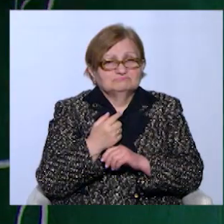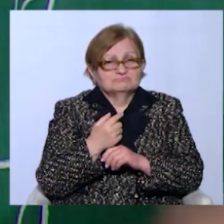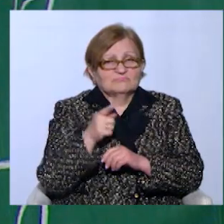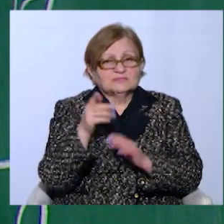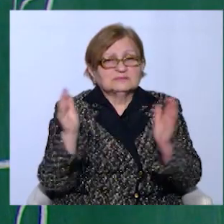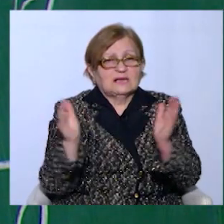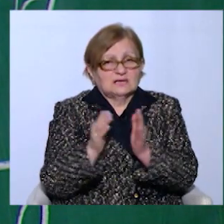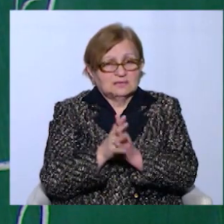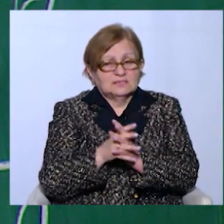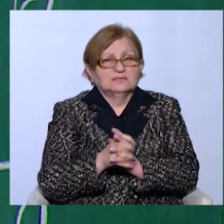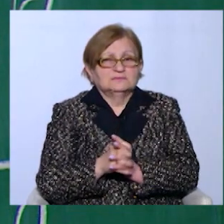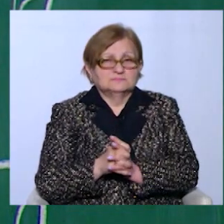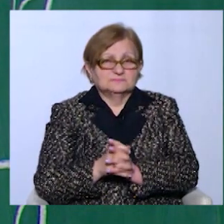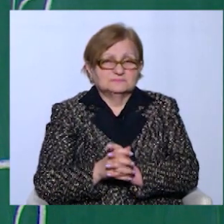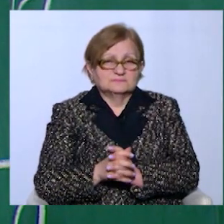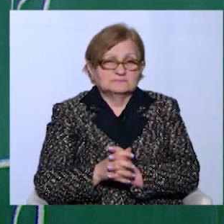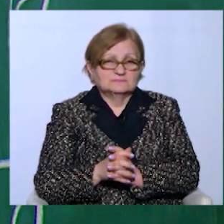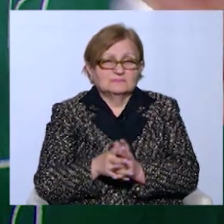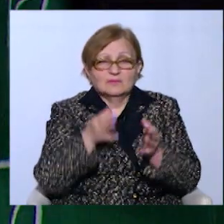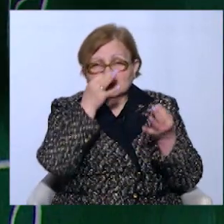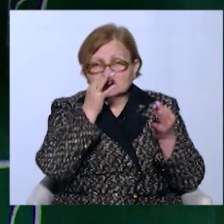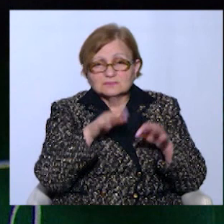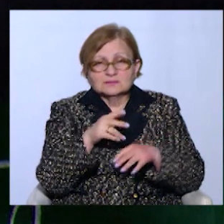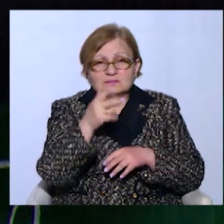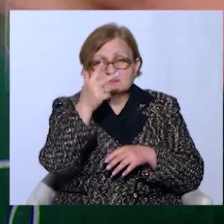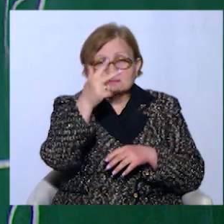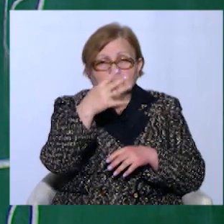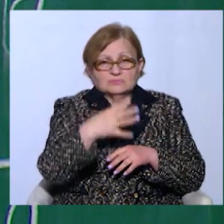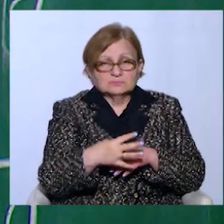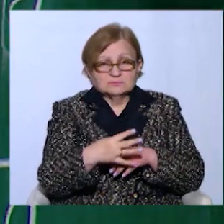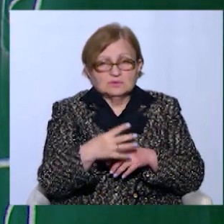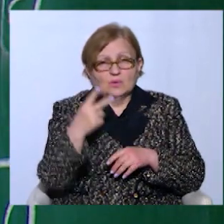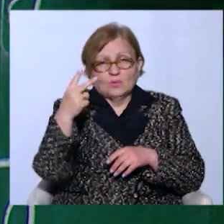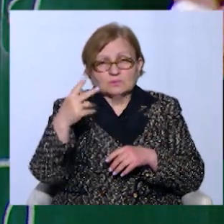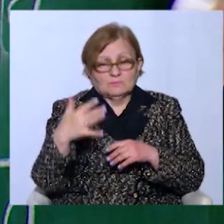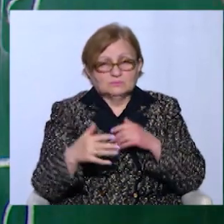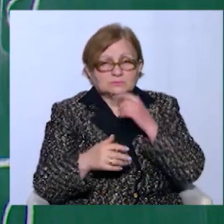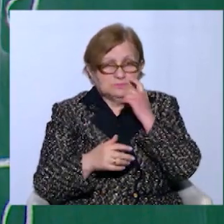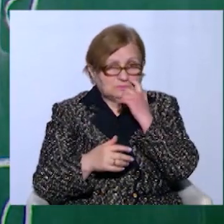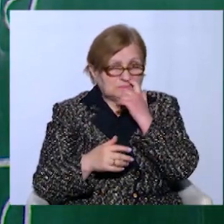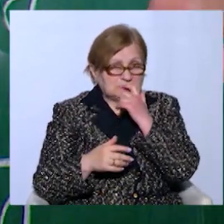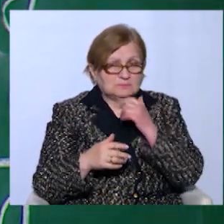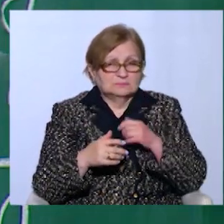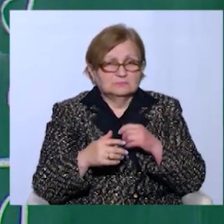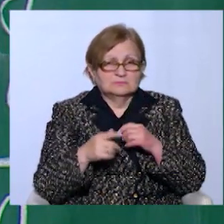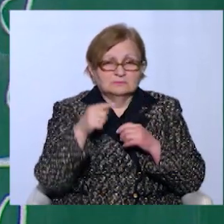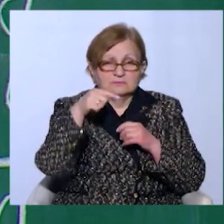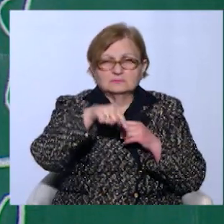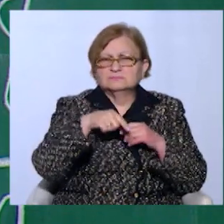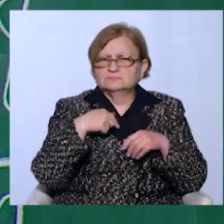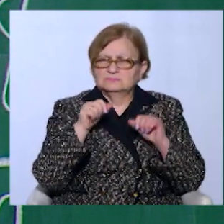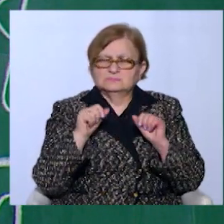ესეც გამოითიშა. დამჩა 3/4 და 2/5. აქ უკვე